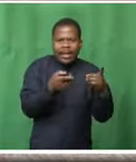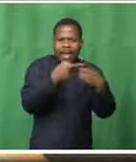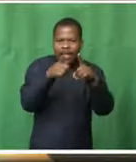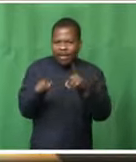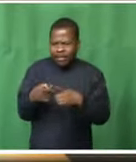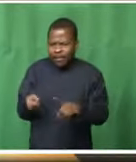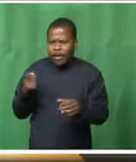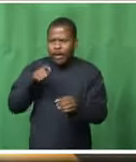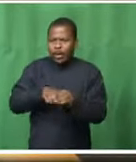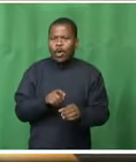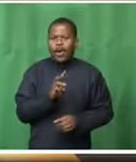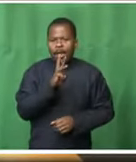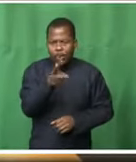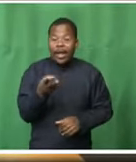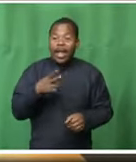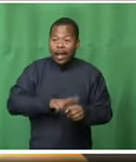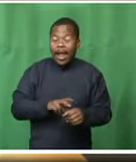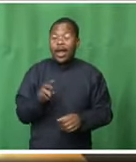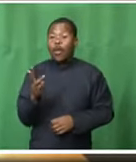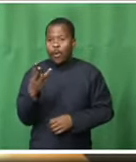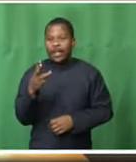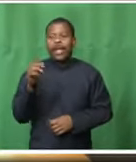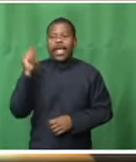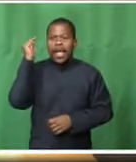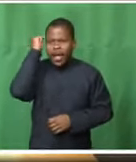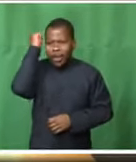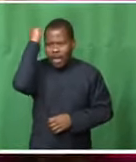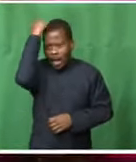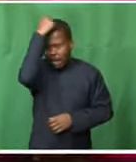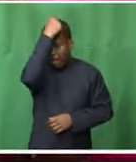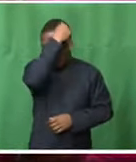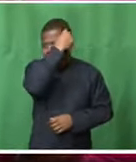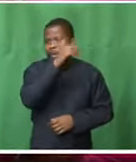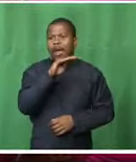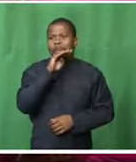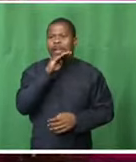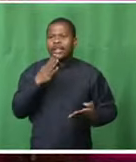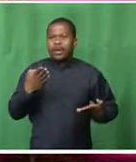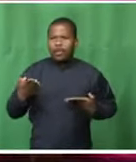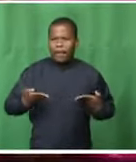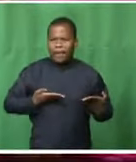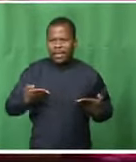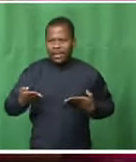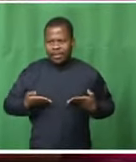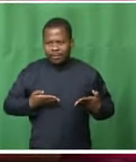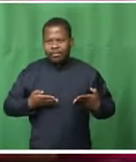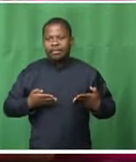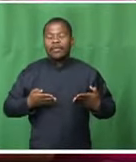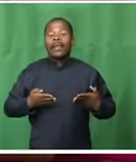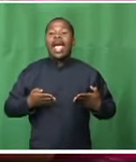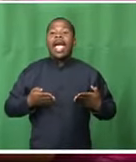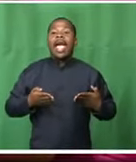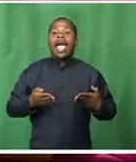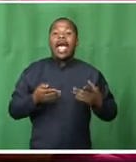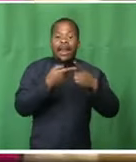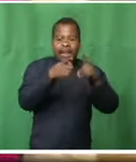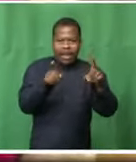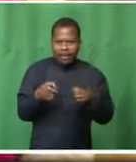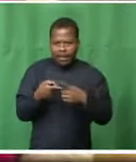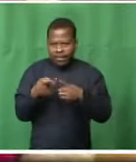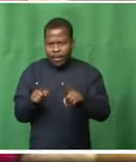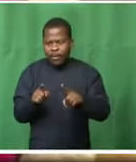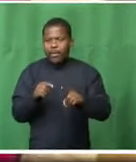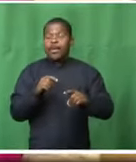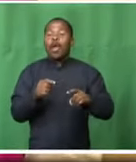Kwenteka konke lokhu njengalwesithathu ingwenyama yemaSwati iqhubekile nekubonana nabosomabhizinisi betingapane letinkulu isingethwe inkosikadi